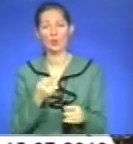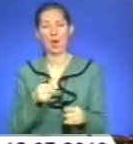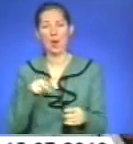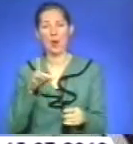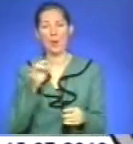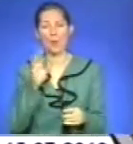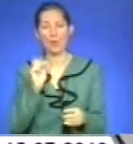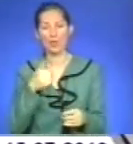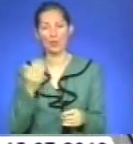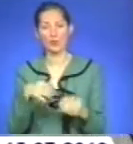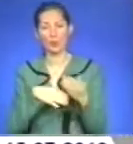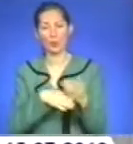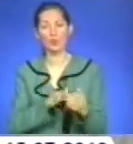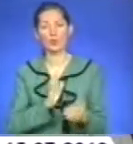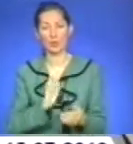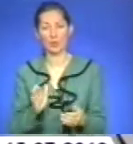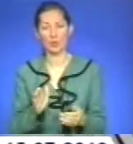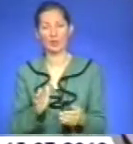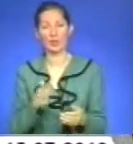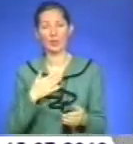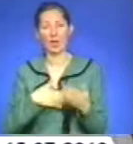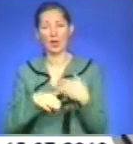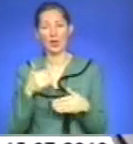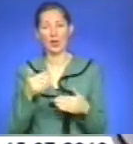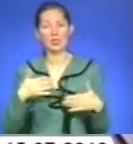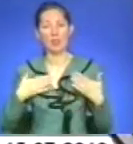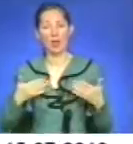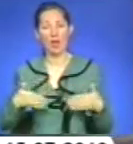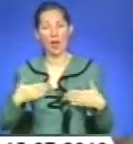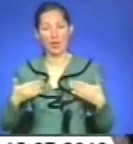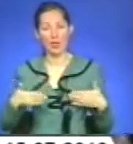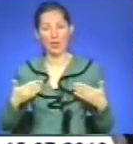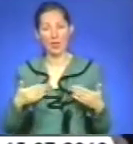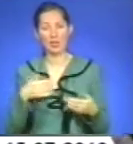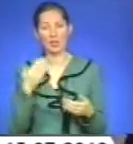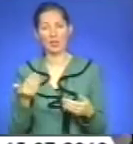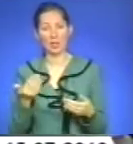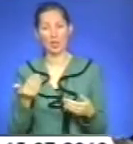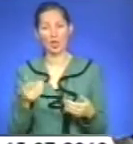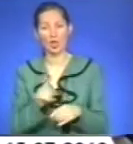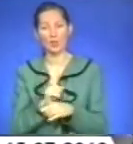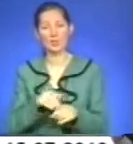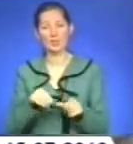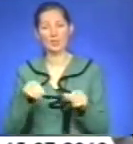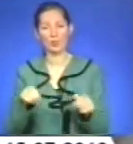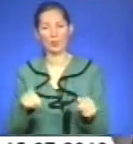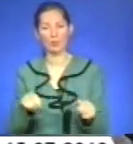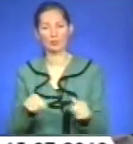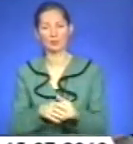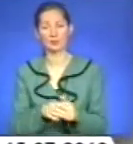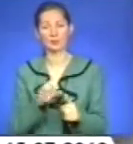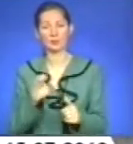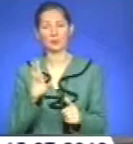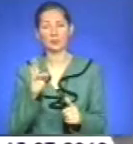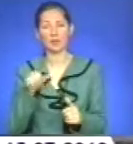нас приїхали. Приємно вас вітати на нашій тернопільській землі. Вітаю вас на тернопільській землі. Дякую. Дуже дякую. Сергій Надав. Бачите,